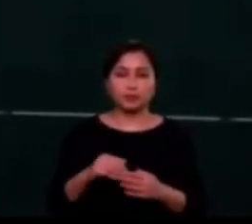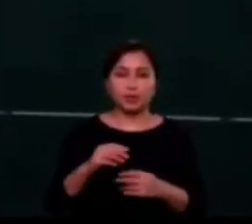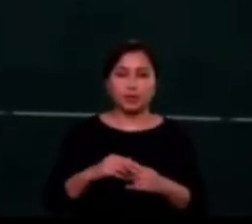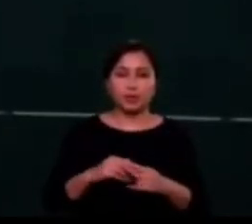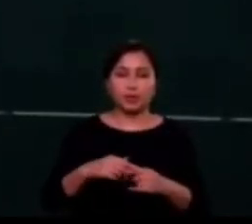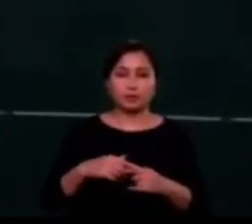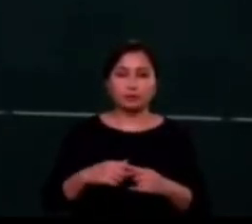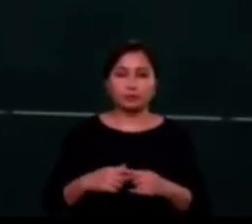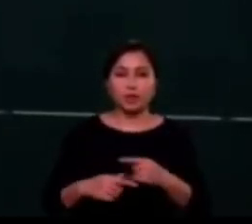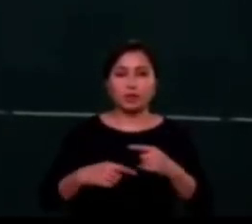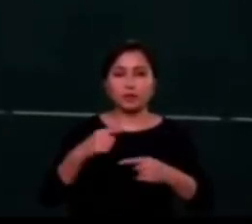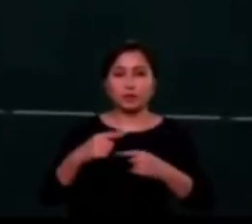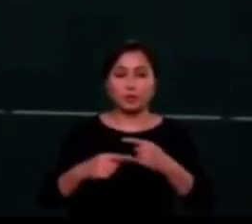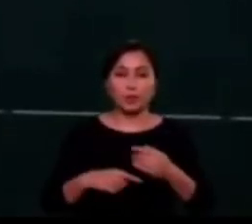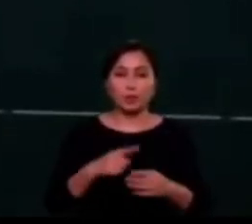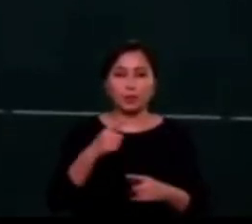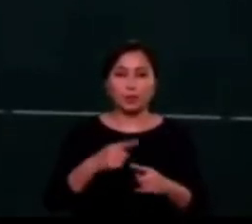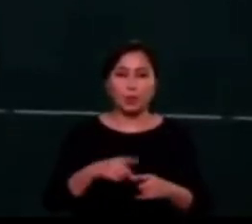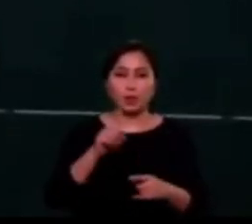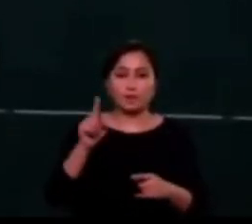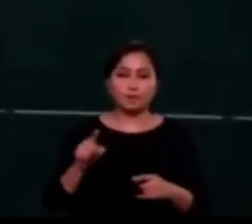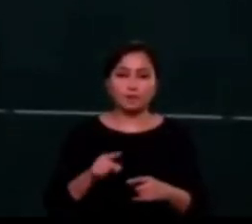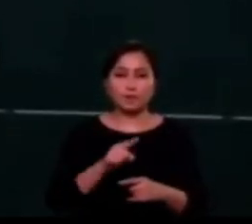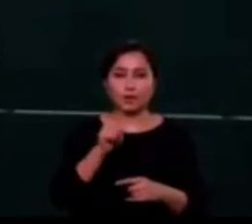Ведем полуовальную линию.